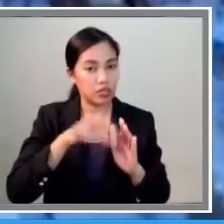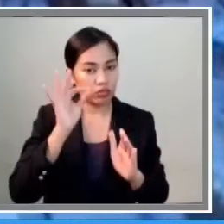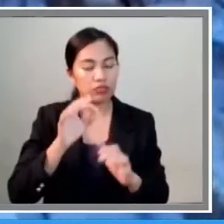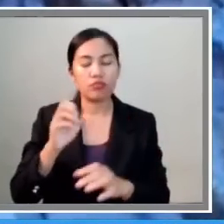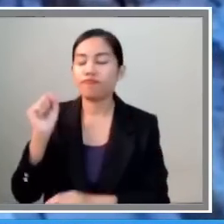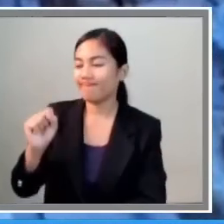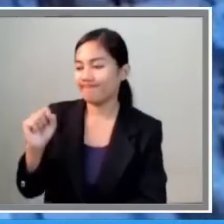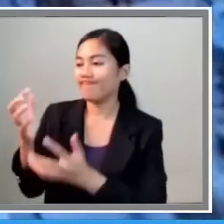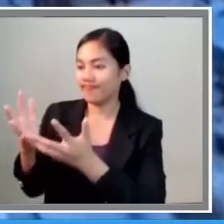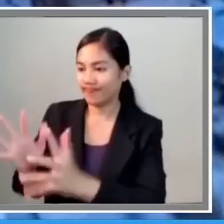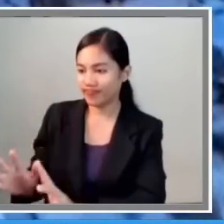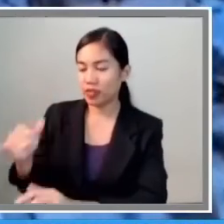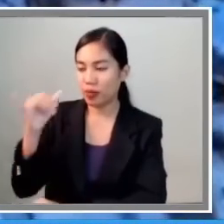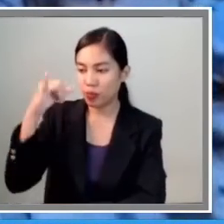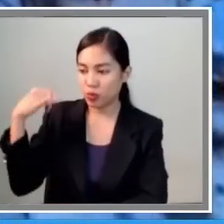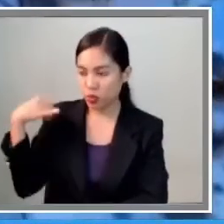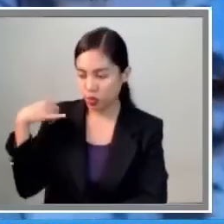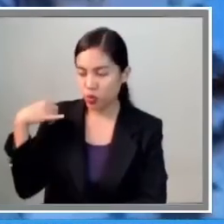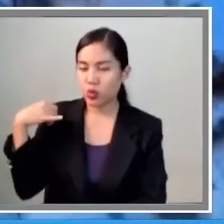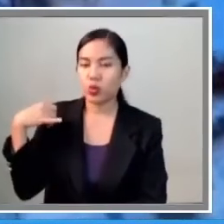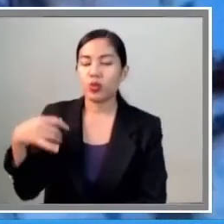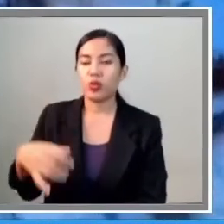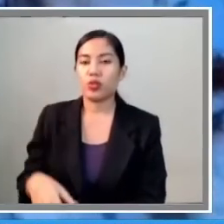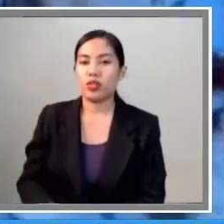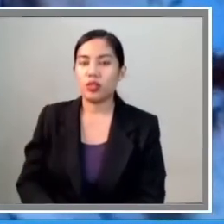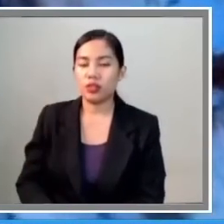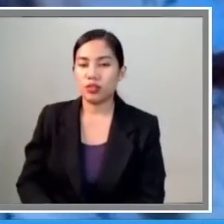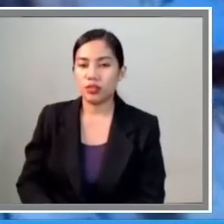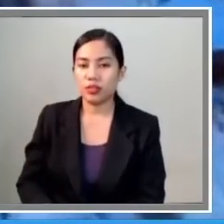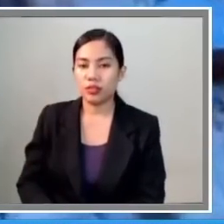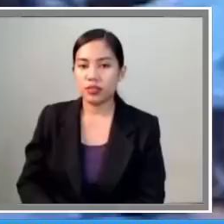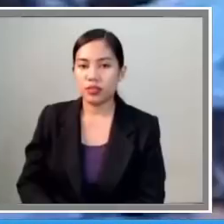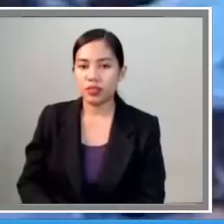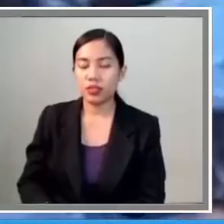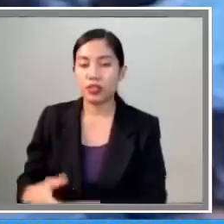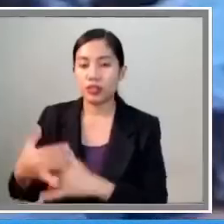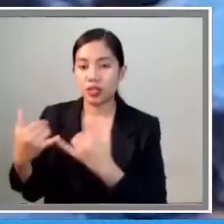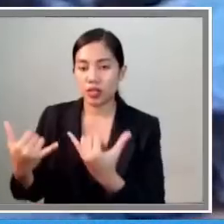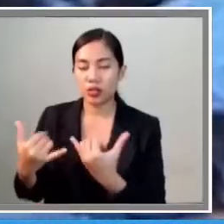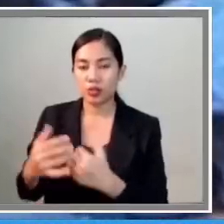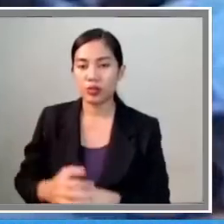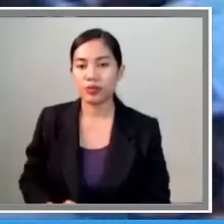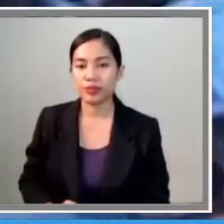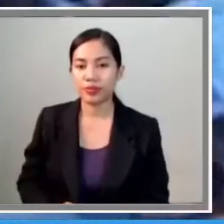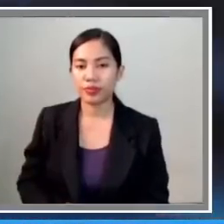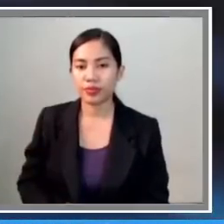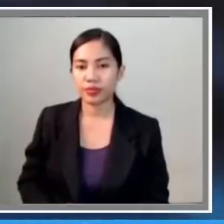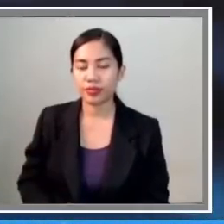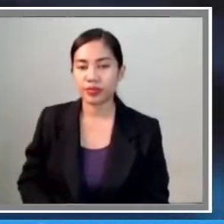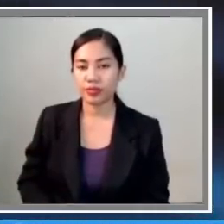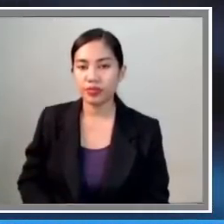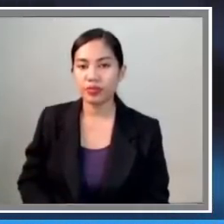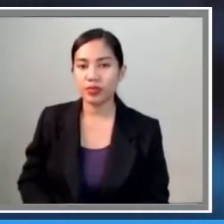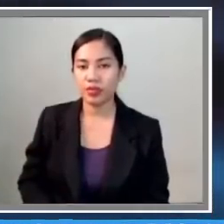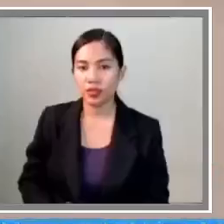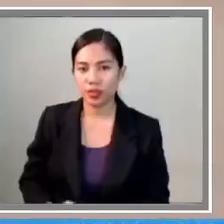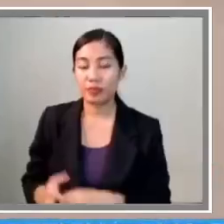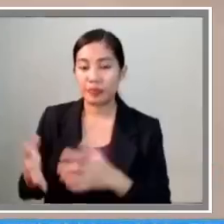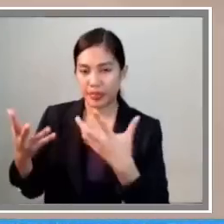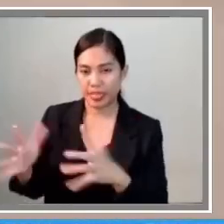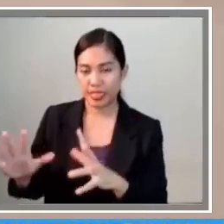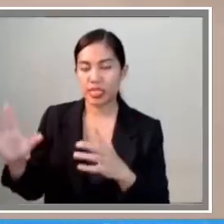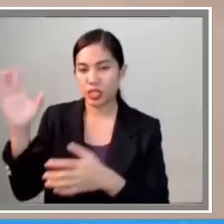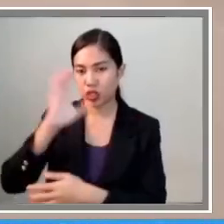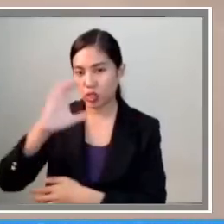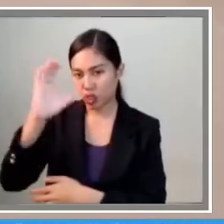So as of now, wala na po tayong ginagawang mga search and rescue retrieval po dito sa ating area. May mga lugar